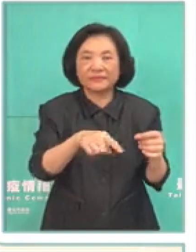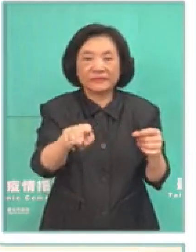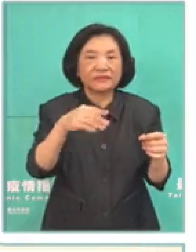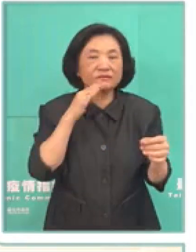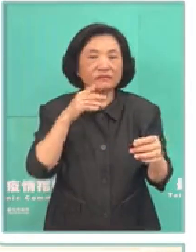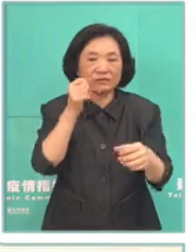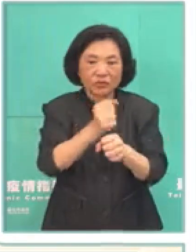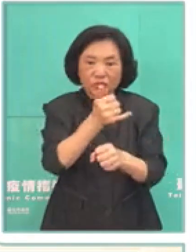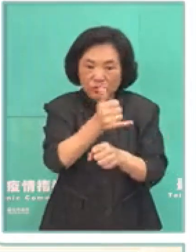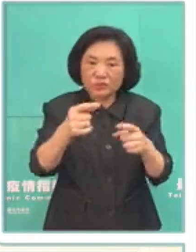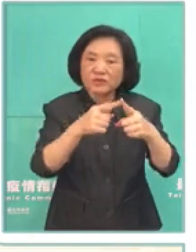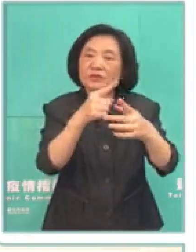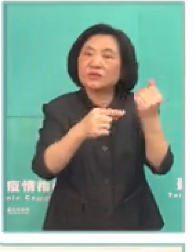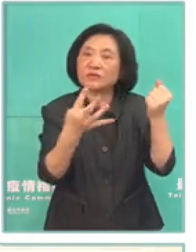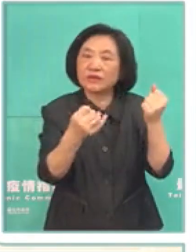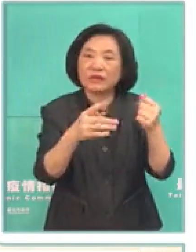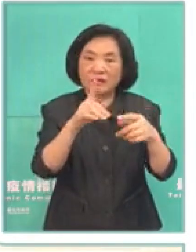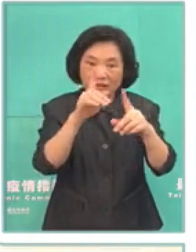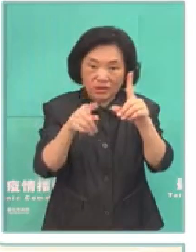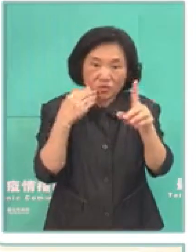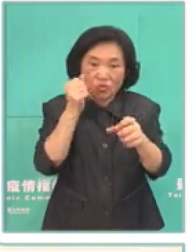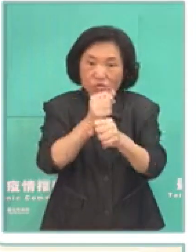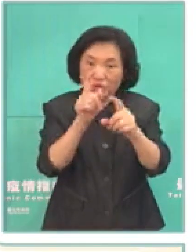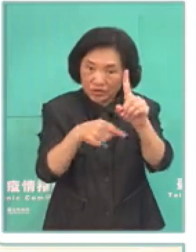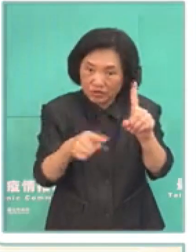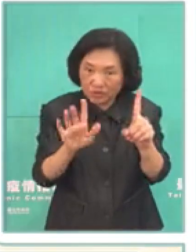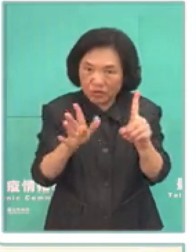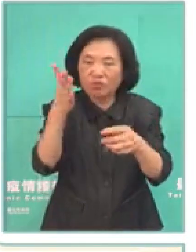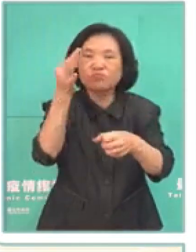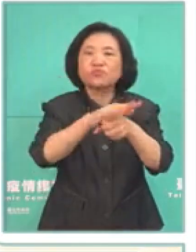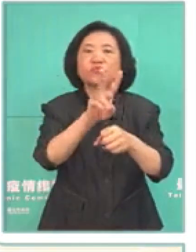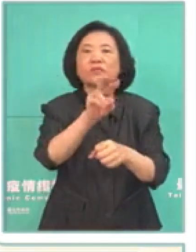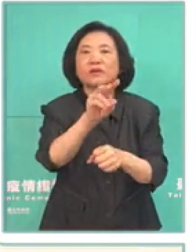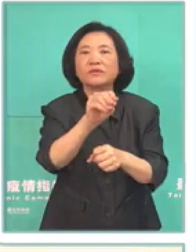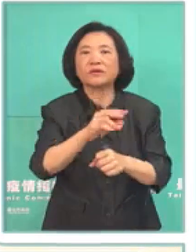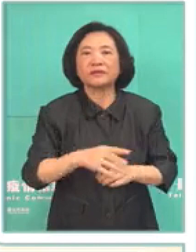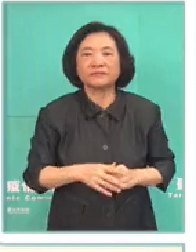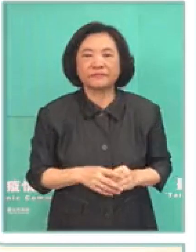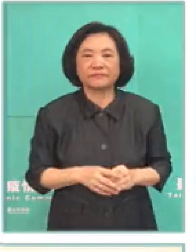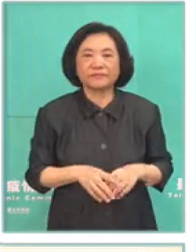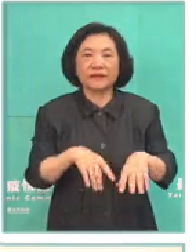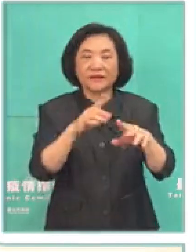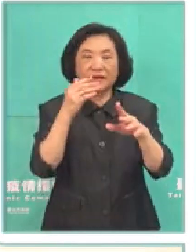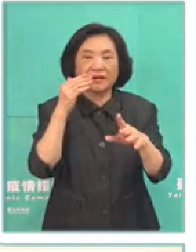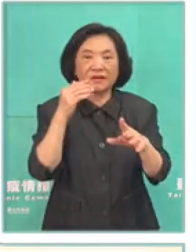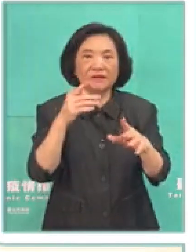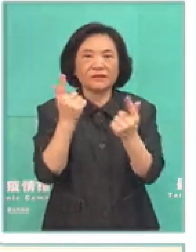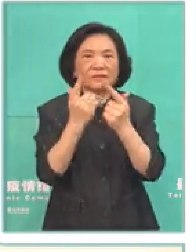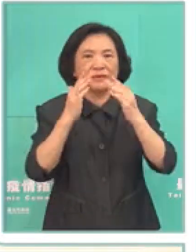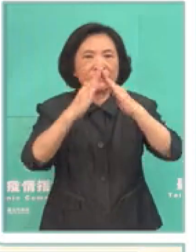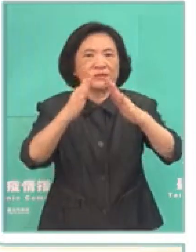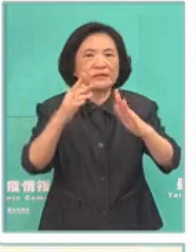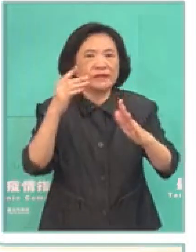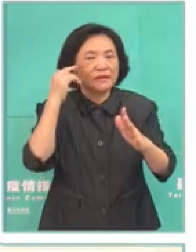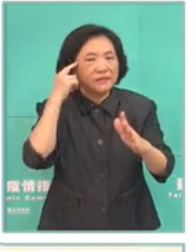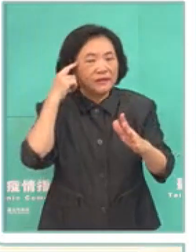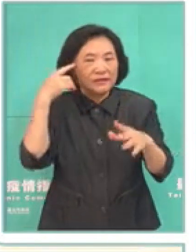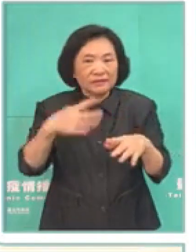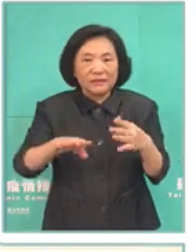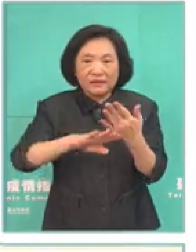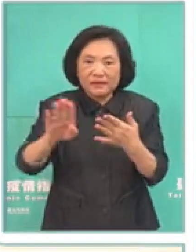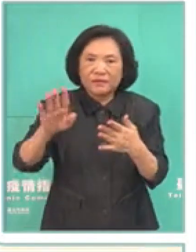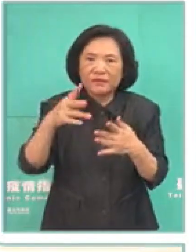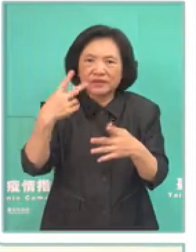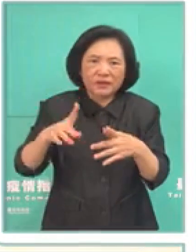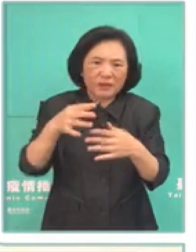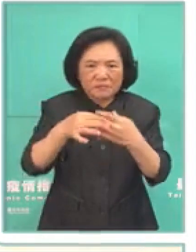是以员工数的，每个员工补贴20000嘛哈。那我觉得我们台北市也不用再去另立名